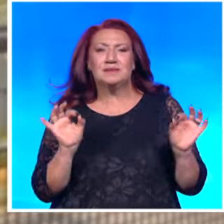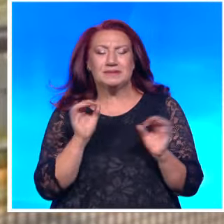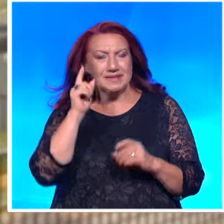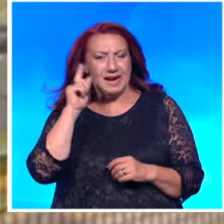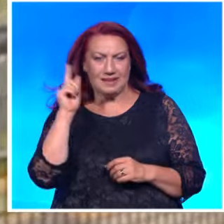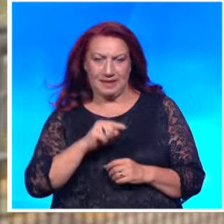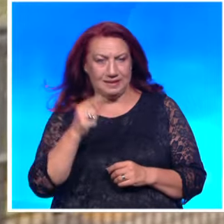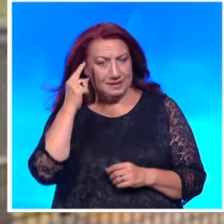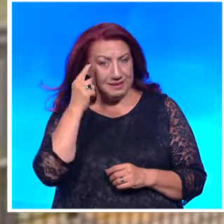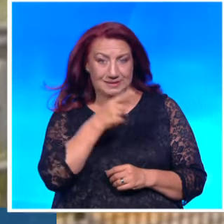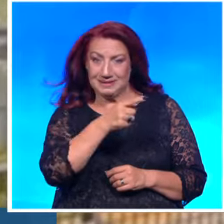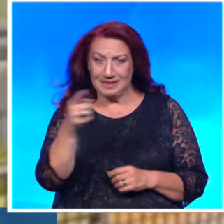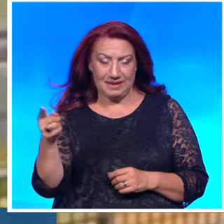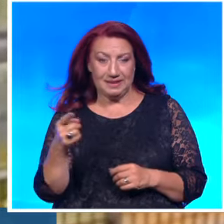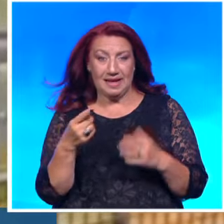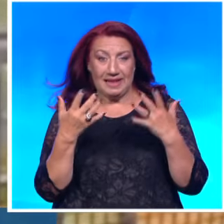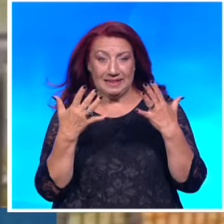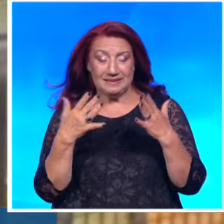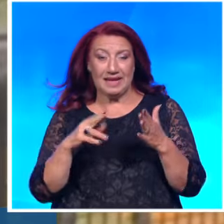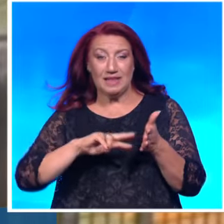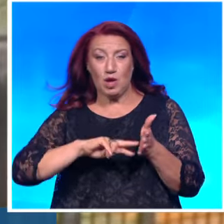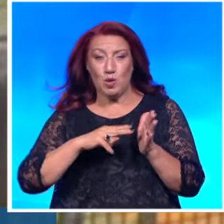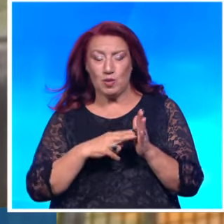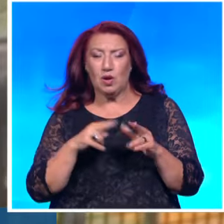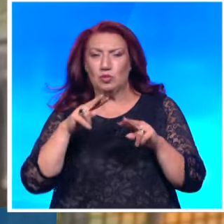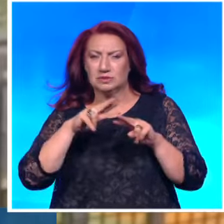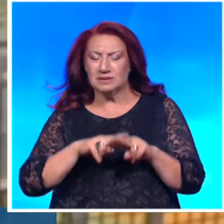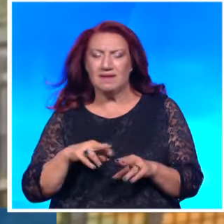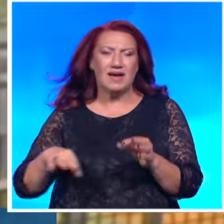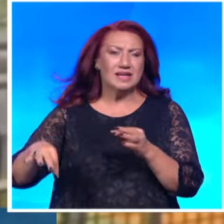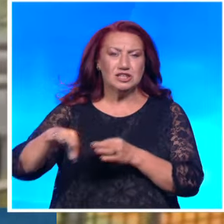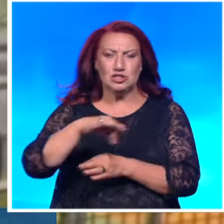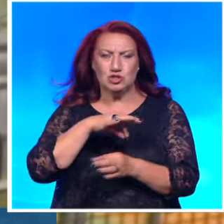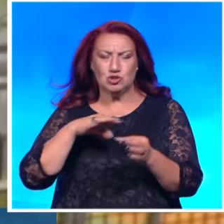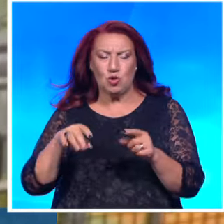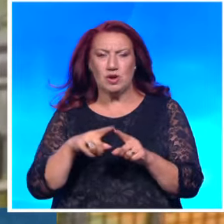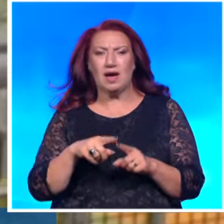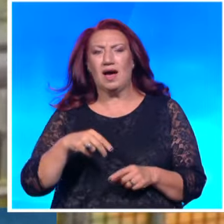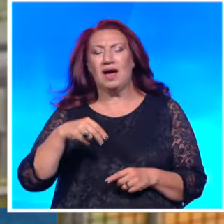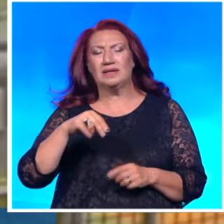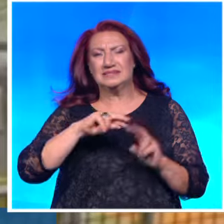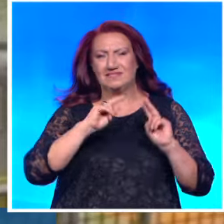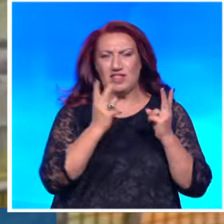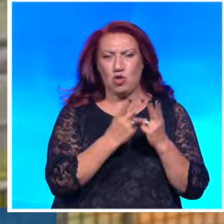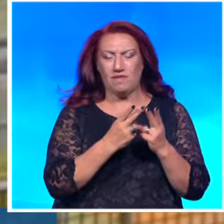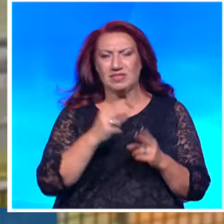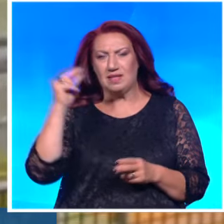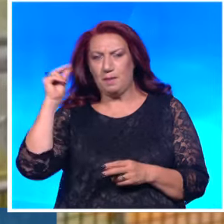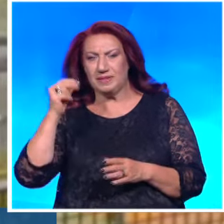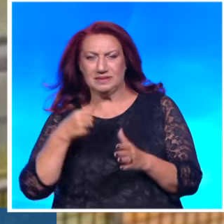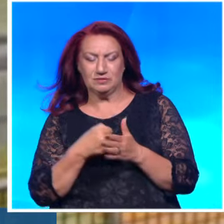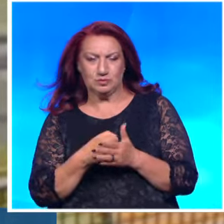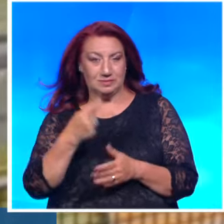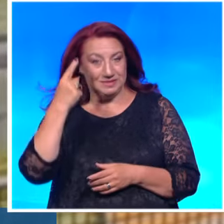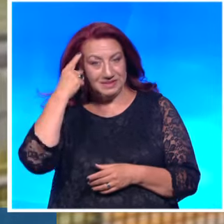защо? 10 юли. 10 юли ще остане в историята на световния футбол, на българския футбол. Знаете, че германската